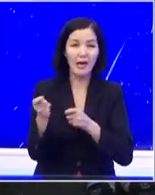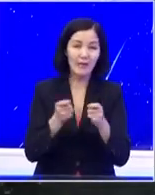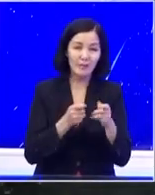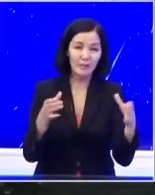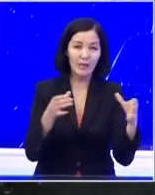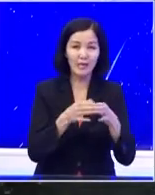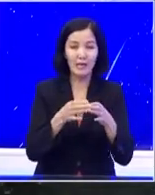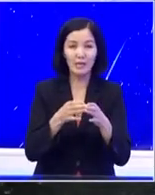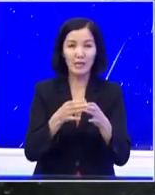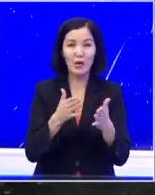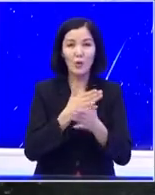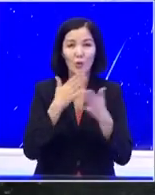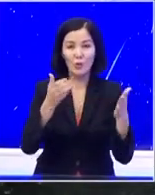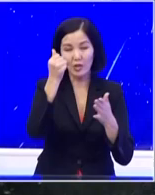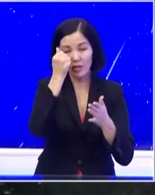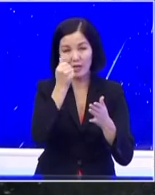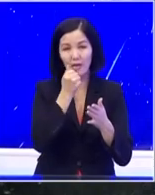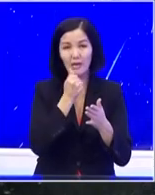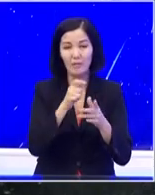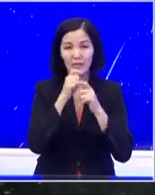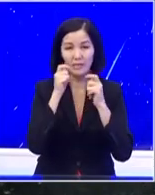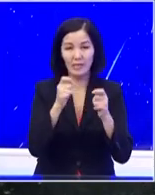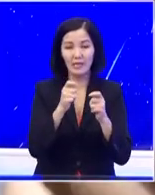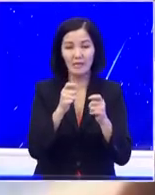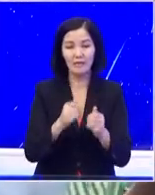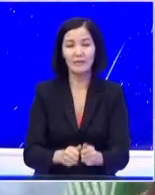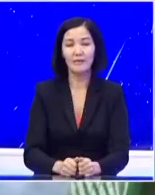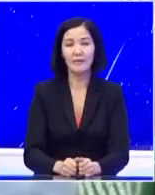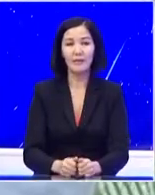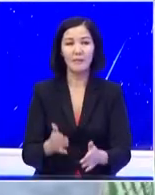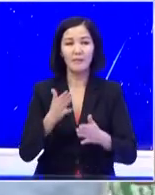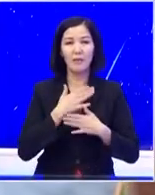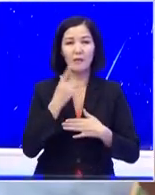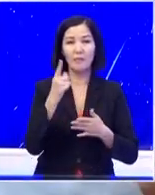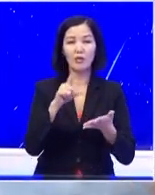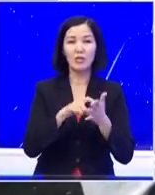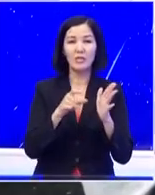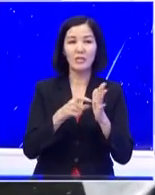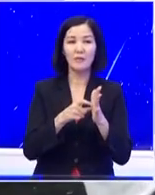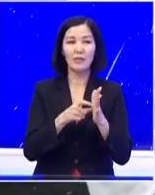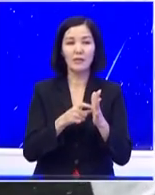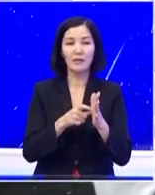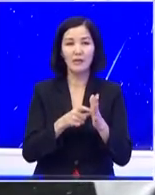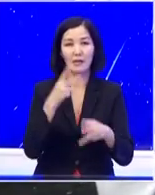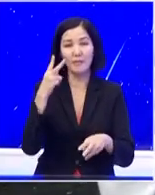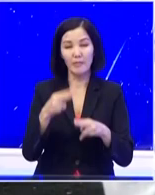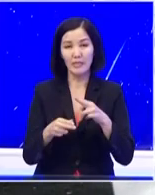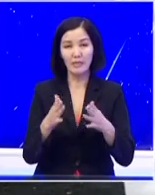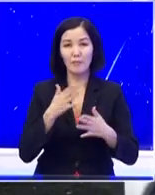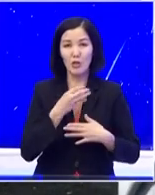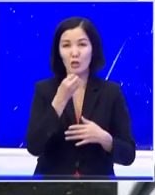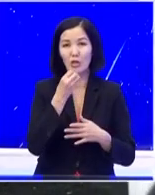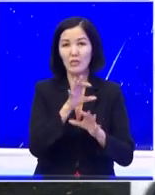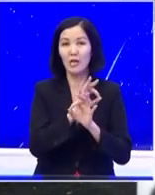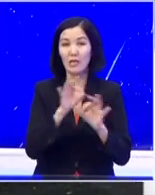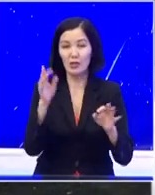әкелді. Ағалардың сыйлығы әкеп берген ағаларға рахмет айтамын. Мен 1-сыныпты бітірдім. Мен жақсы